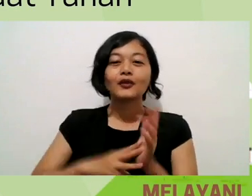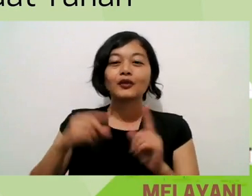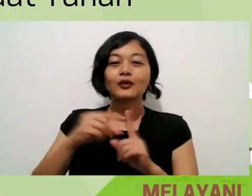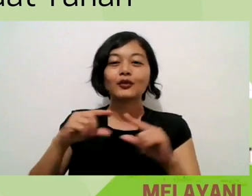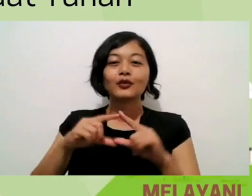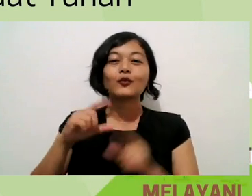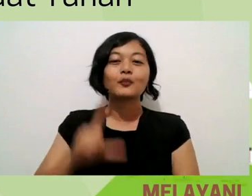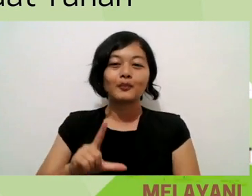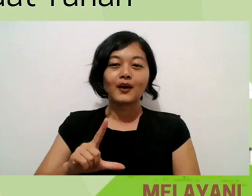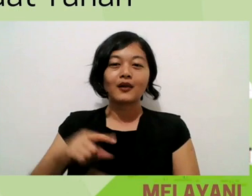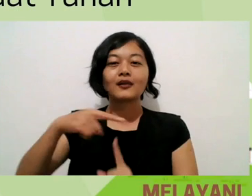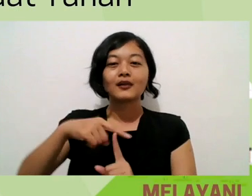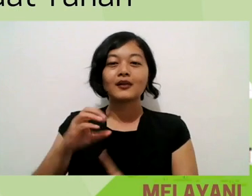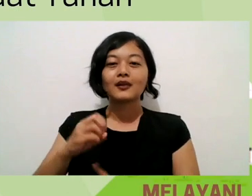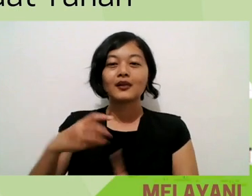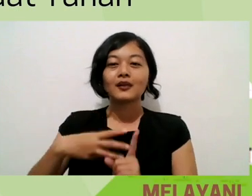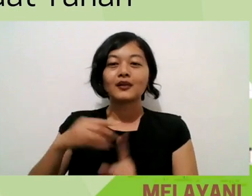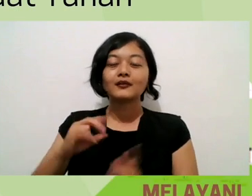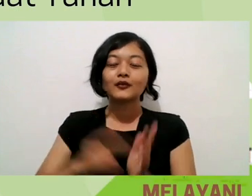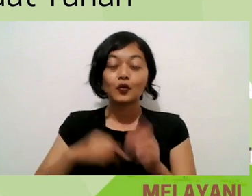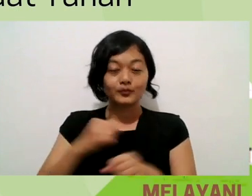Pengkhotbah pasal 9 ayat 10.